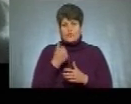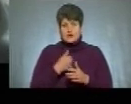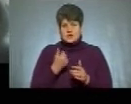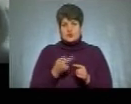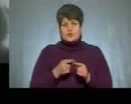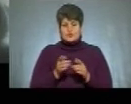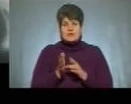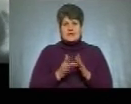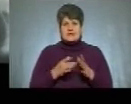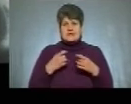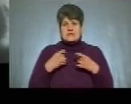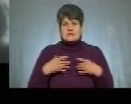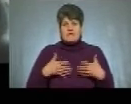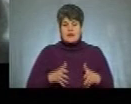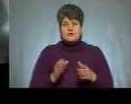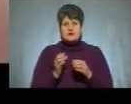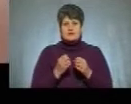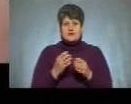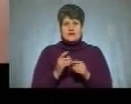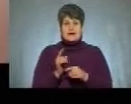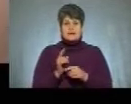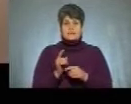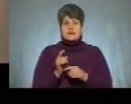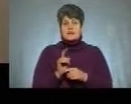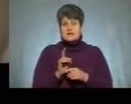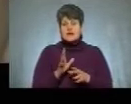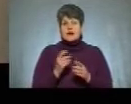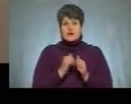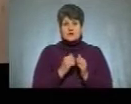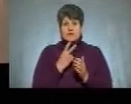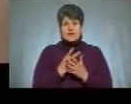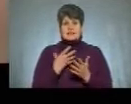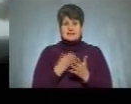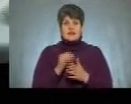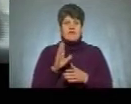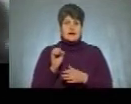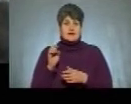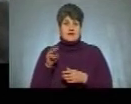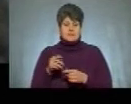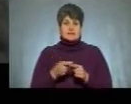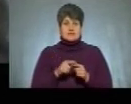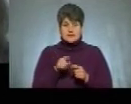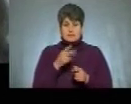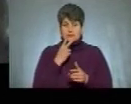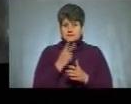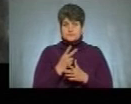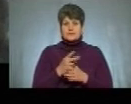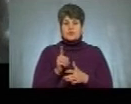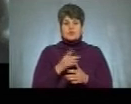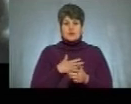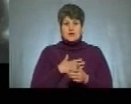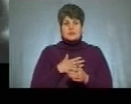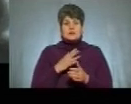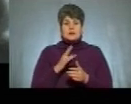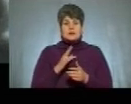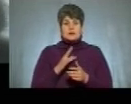цього різдвяного свята, різдвяна свічечка, де кожен курінь показує свої вертепи. Цей вертеп означає, що наш курінь